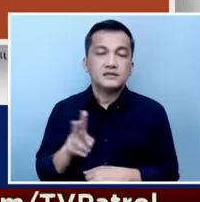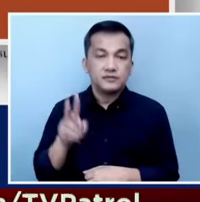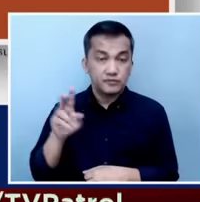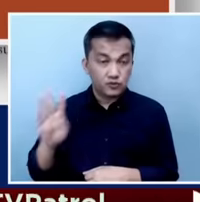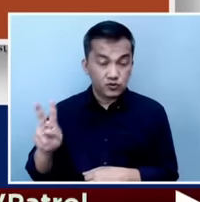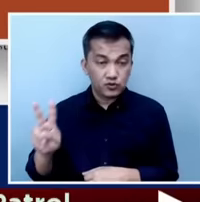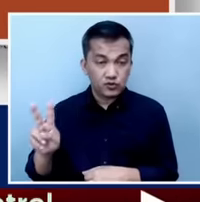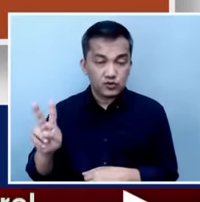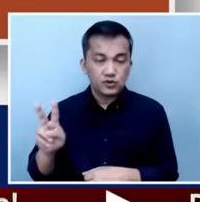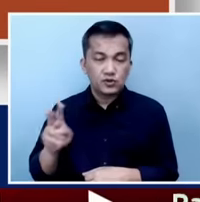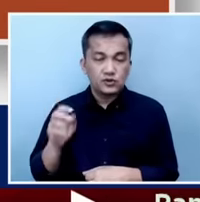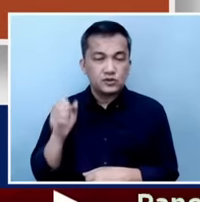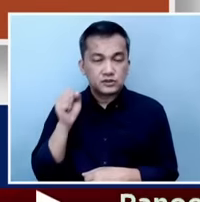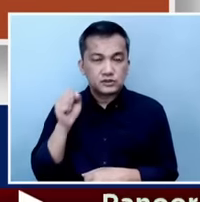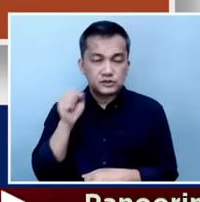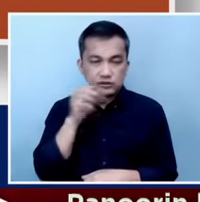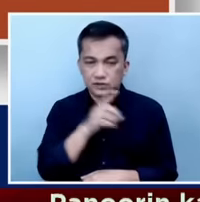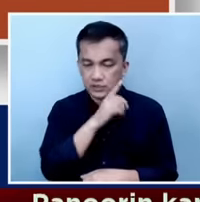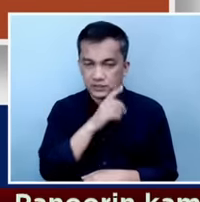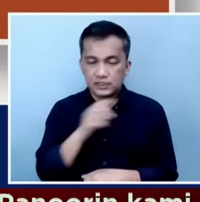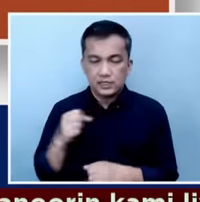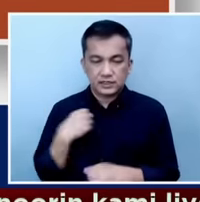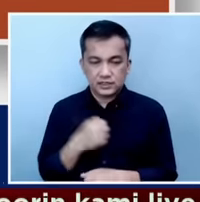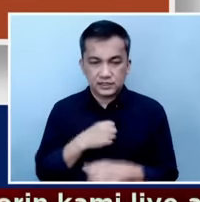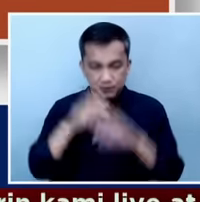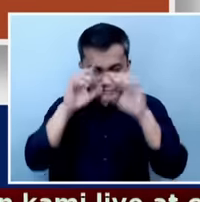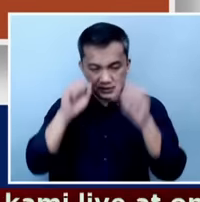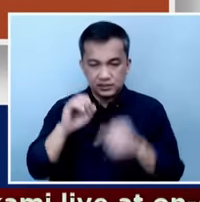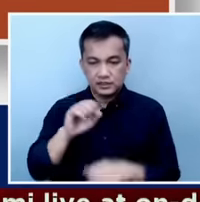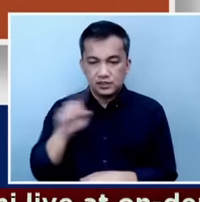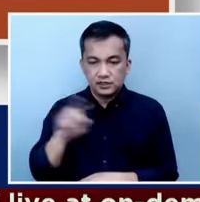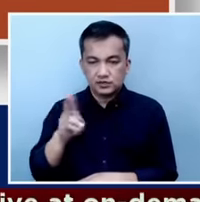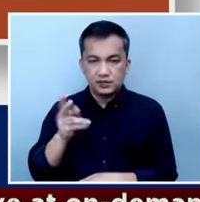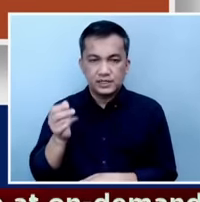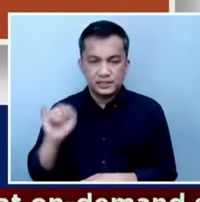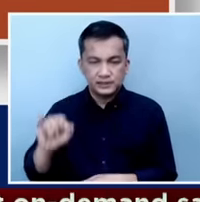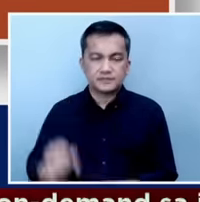Juan Miguel Subiri. Willard Cheng, ABS-CBN News.